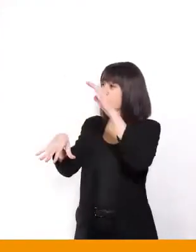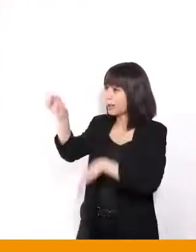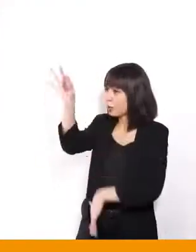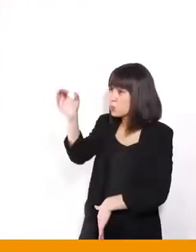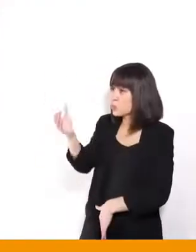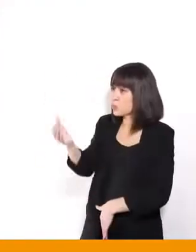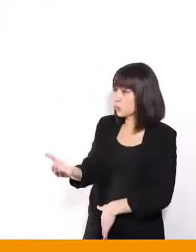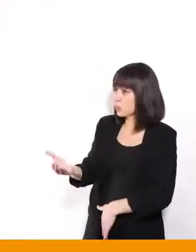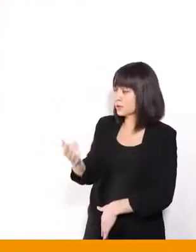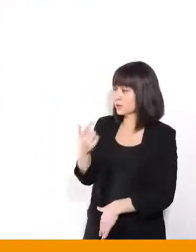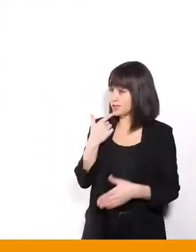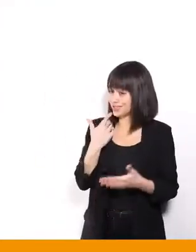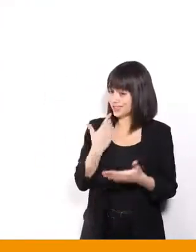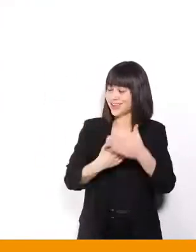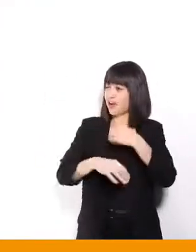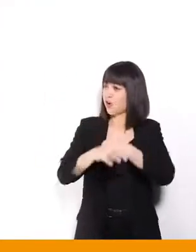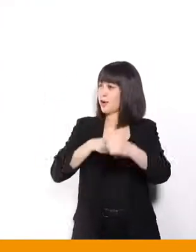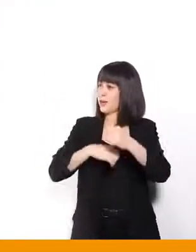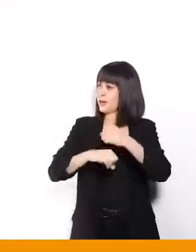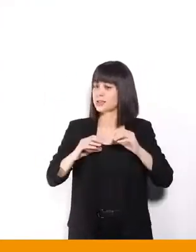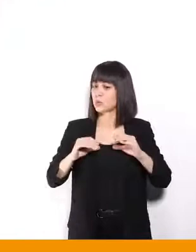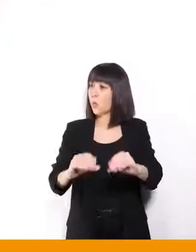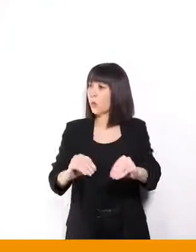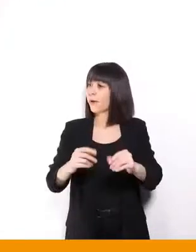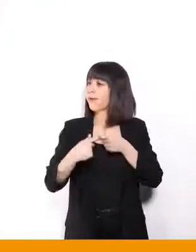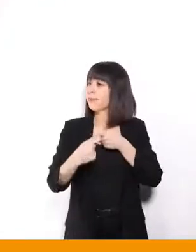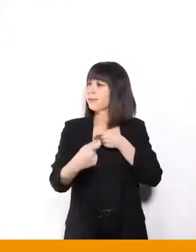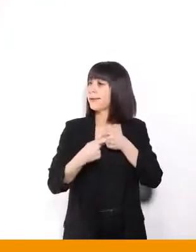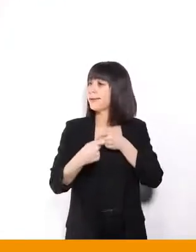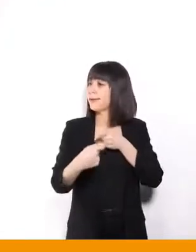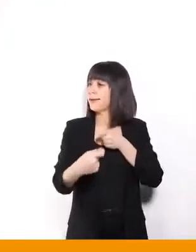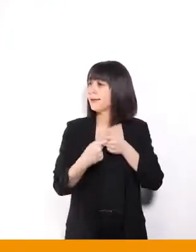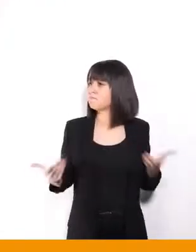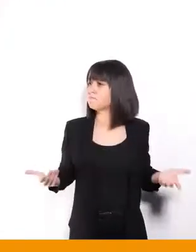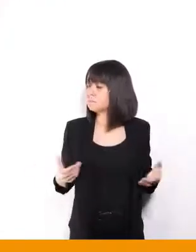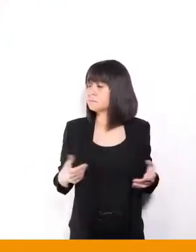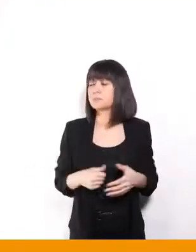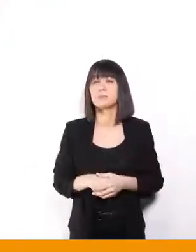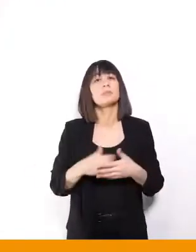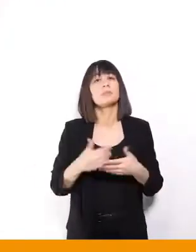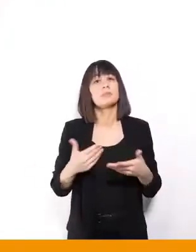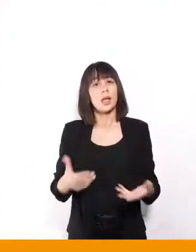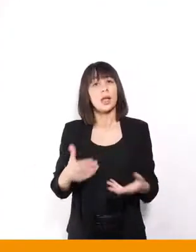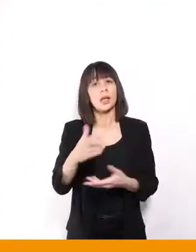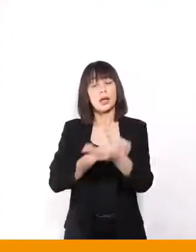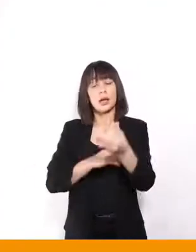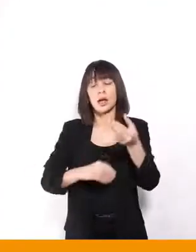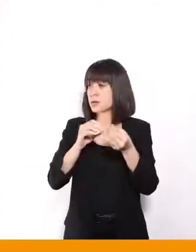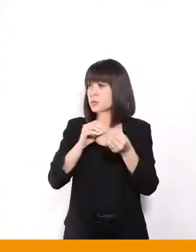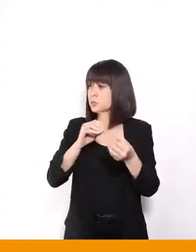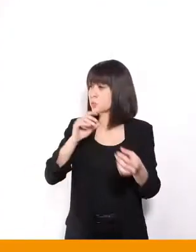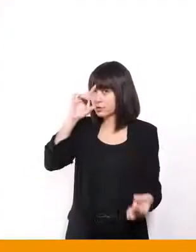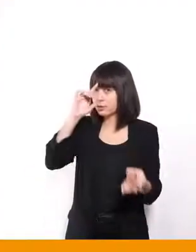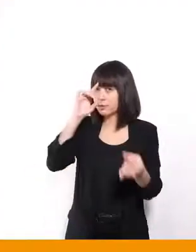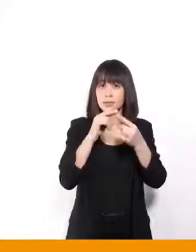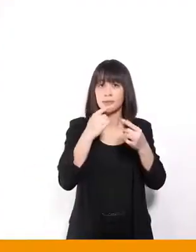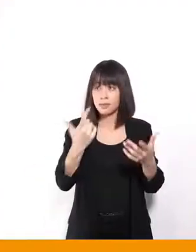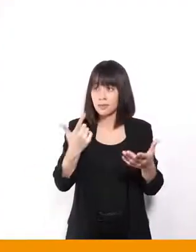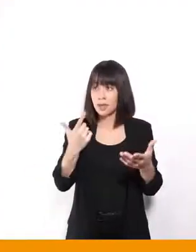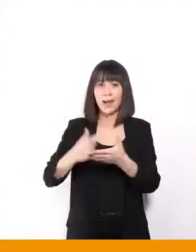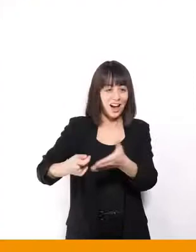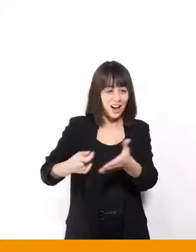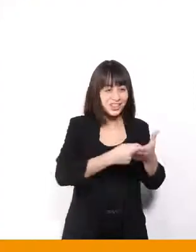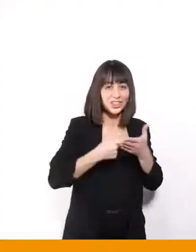en place et puis, de manière plus générale, sur la question du pouvoir d'achat, des ressources des